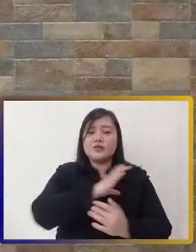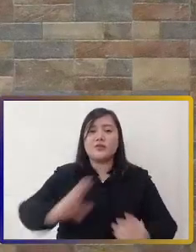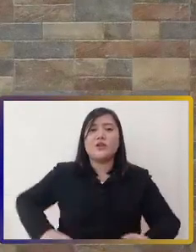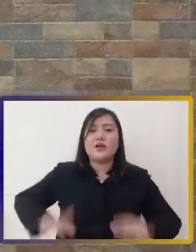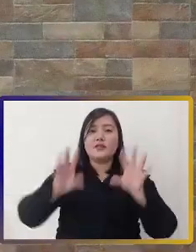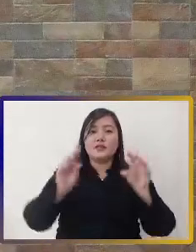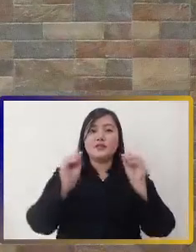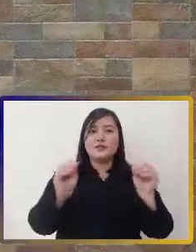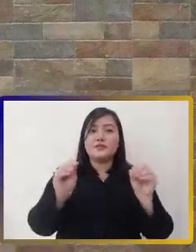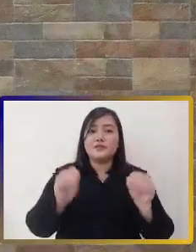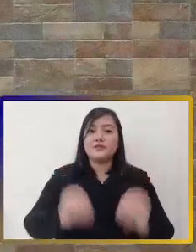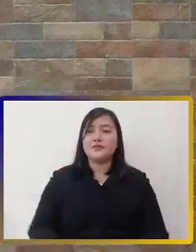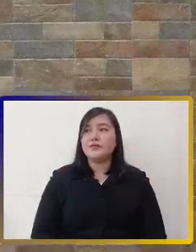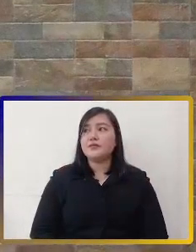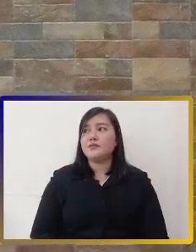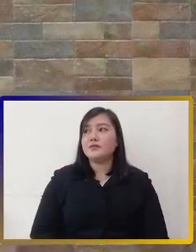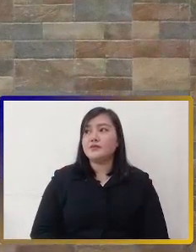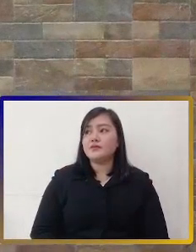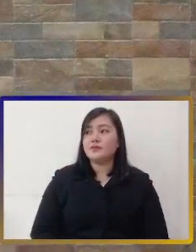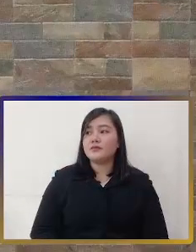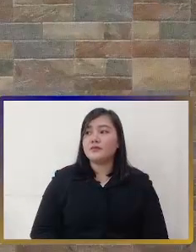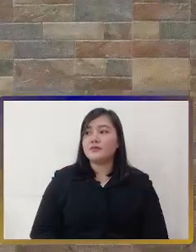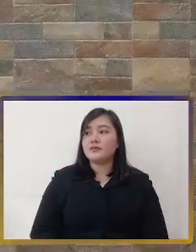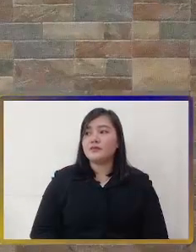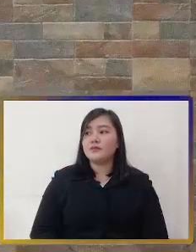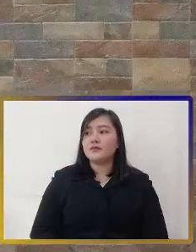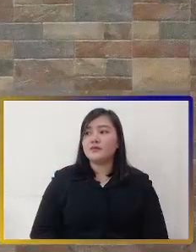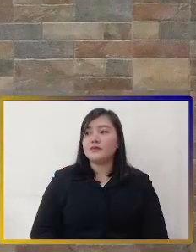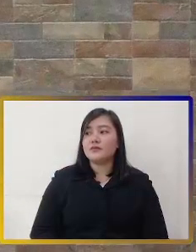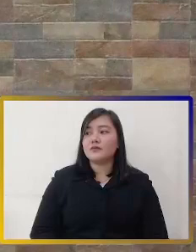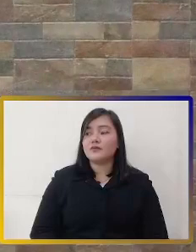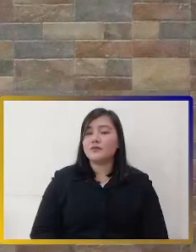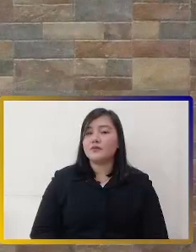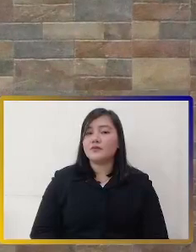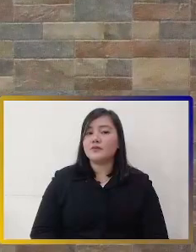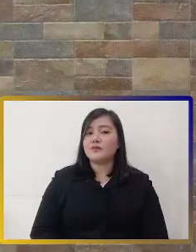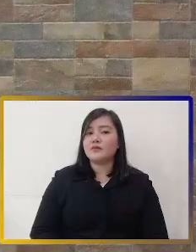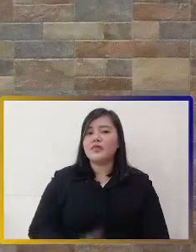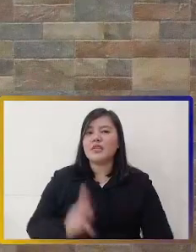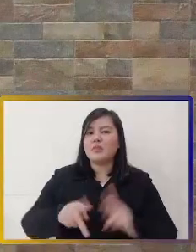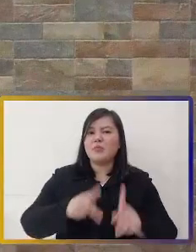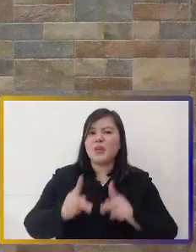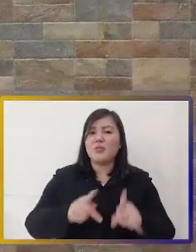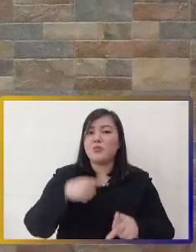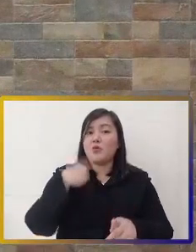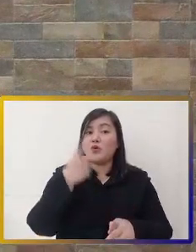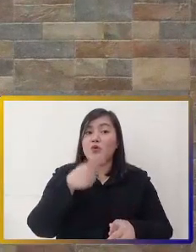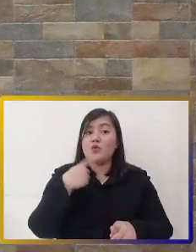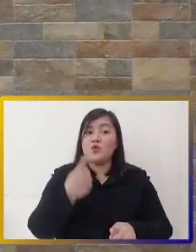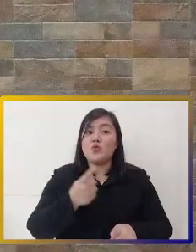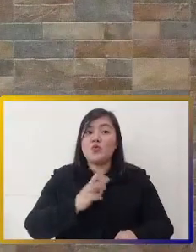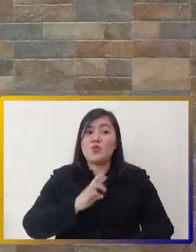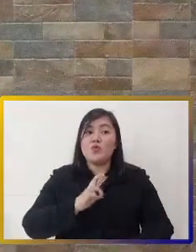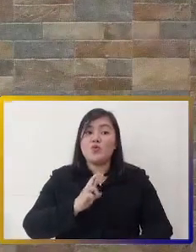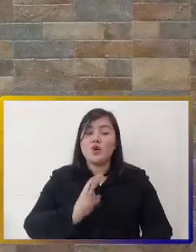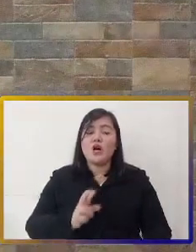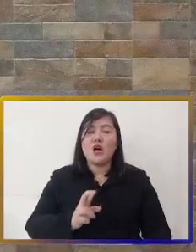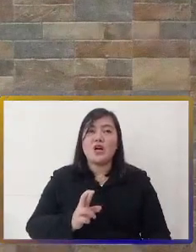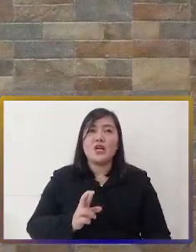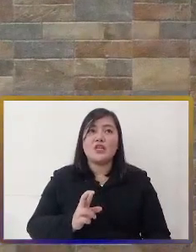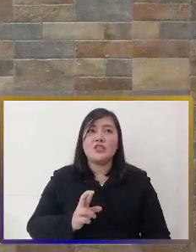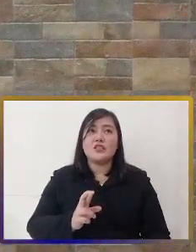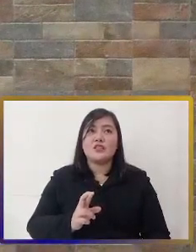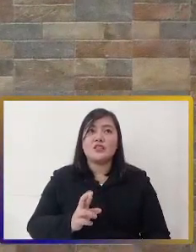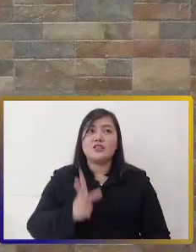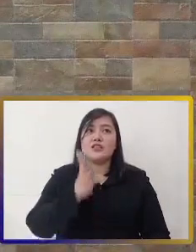Naalala niyo po ba? Sino yun? Yung may mga roots ng Judaism. They are the Jewish people. You see, na kung